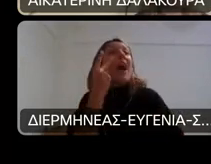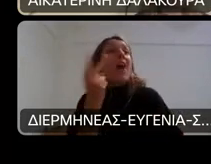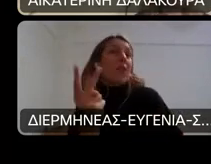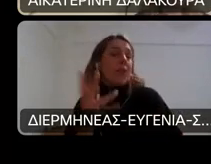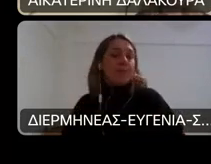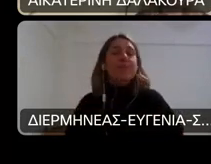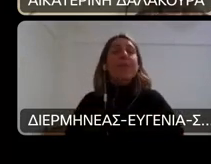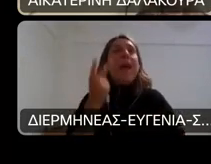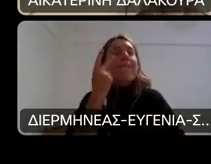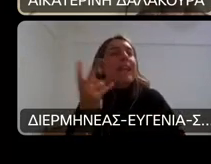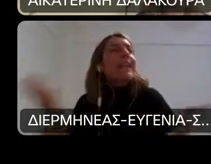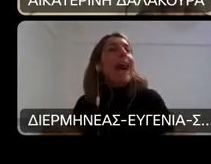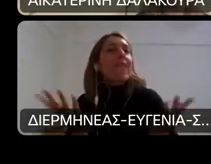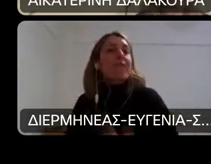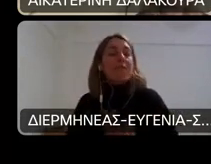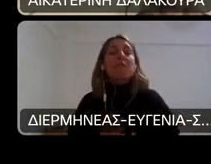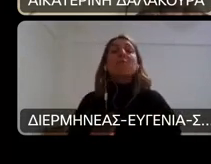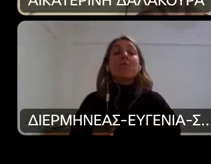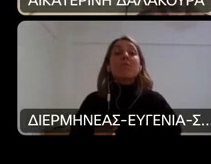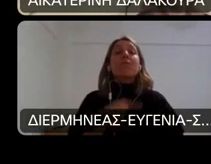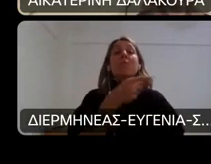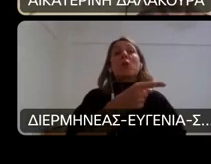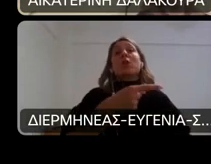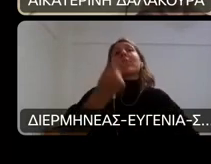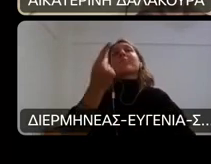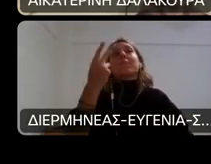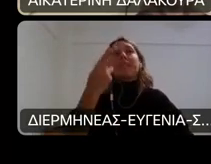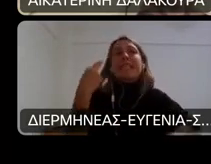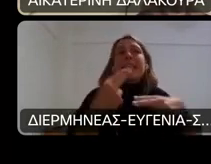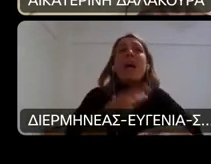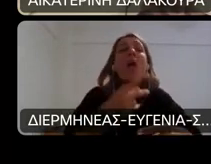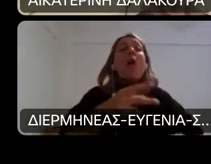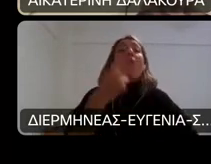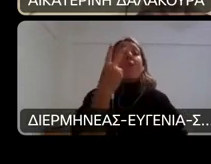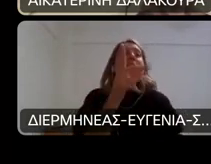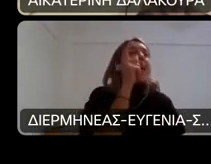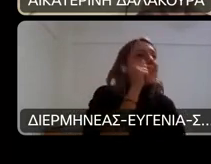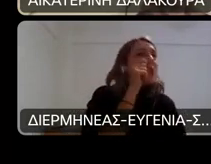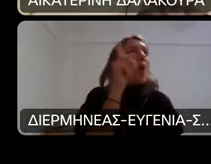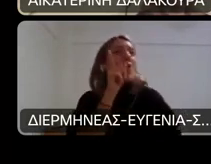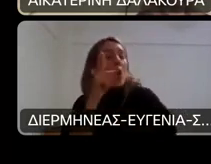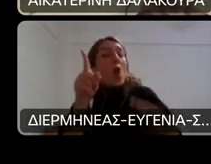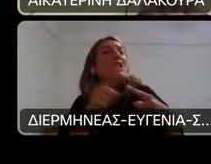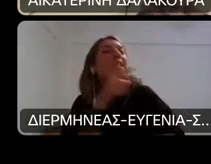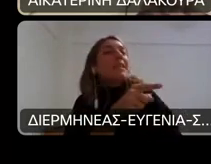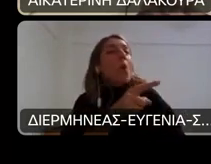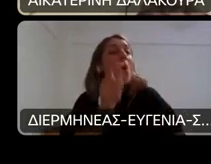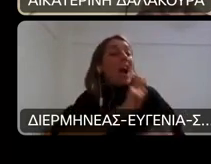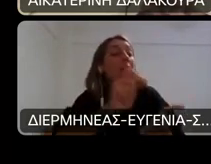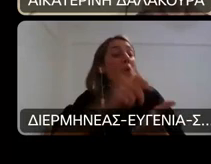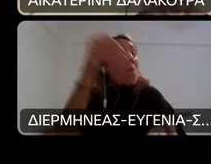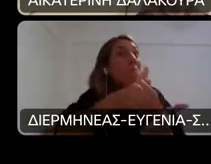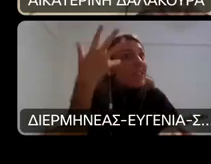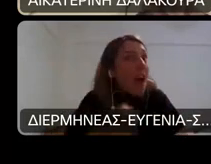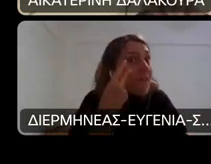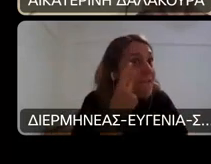σημαντικό, μια αυξανόμενη συνειδητοποίηση της σημασίας της ορατότητας και των δύο γραμματικών γενών στο δημόσιο γραπτό λόγο, και αυτό